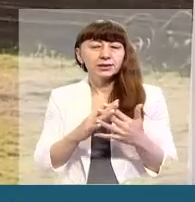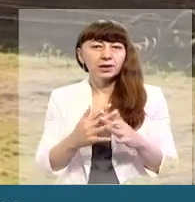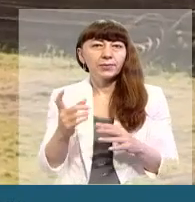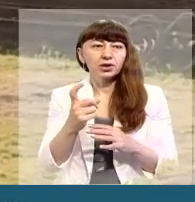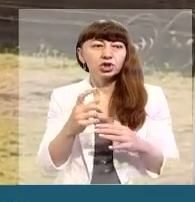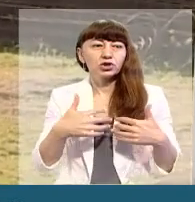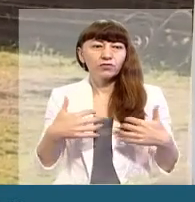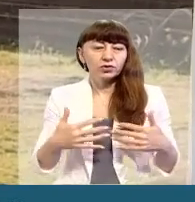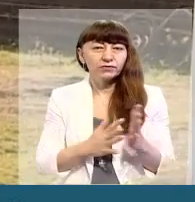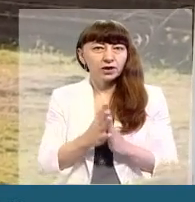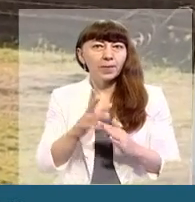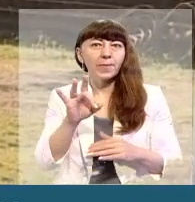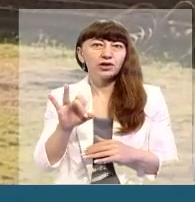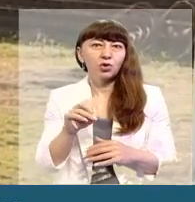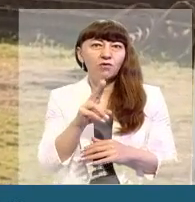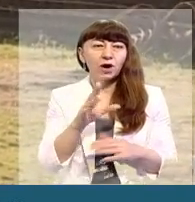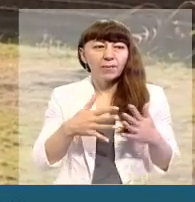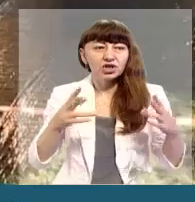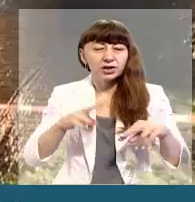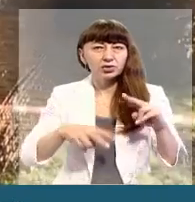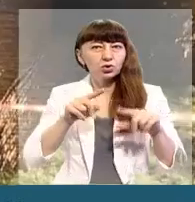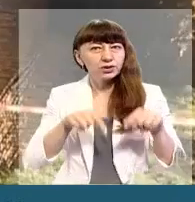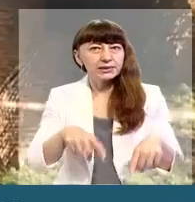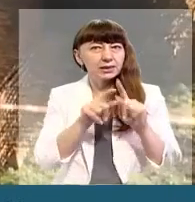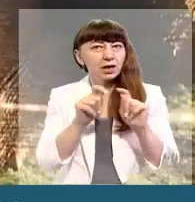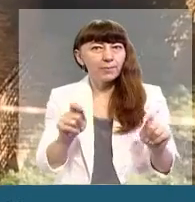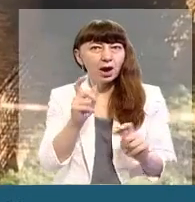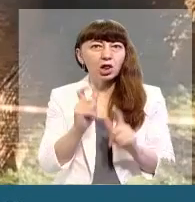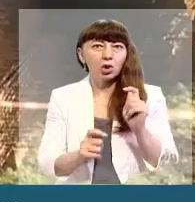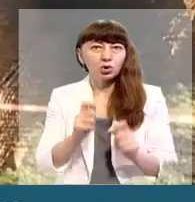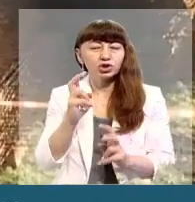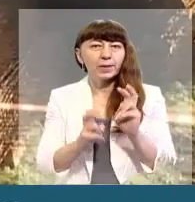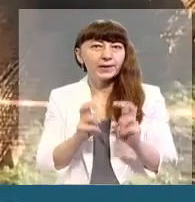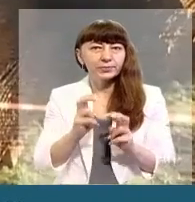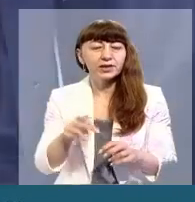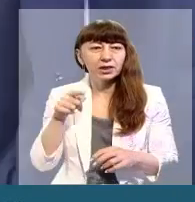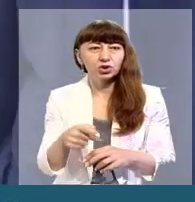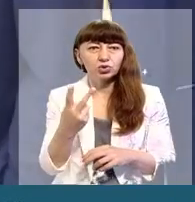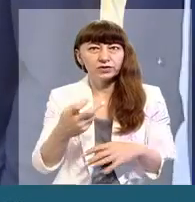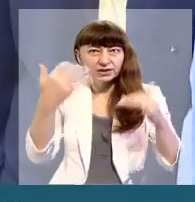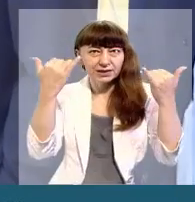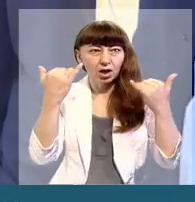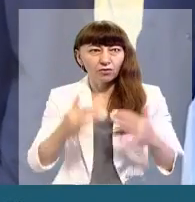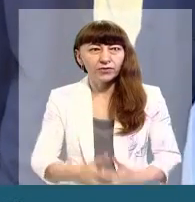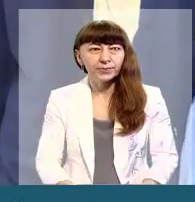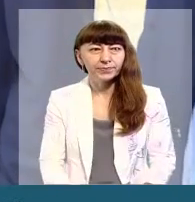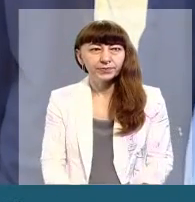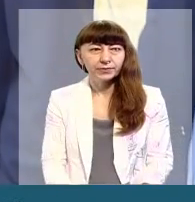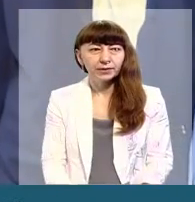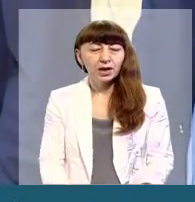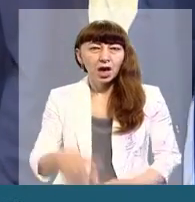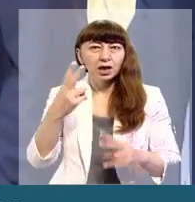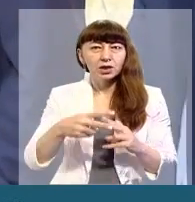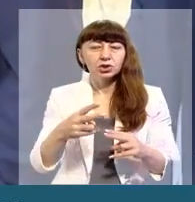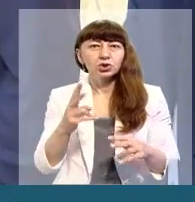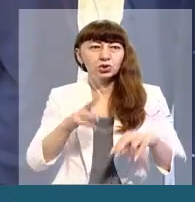селе Бановка сегодня большая стройка. В скором времени здесь появится молочно-товарная ферма на 1200 голов. То есть окончание